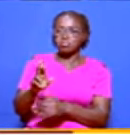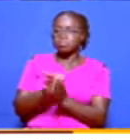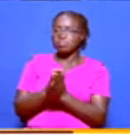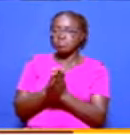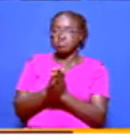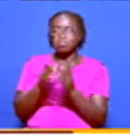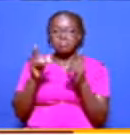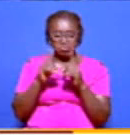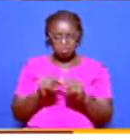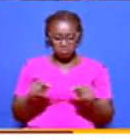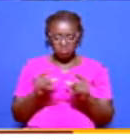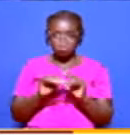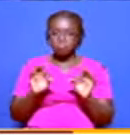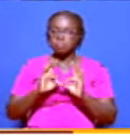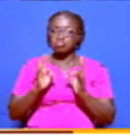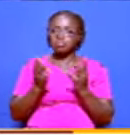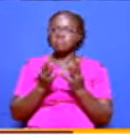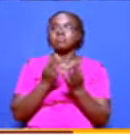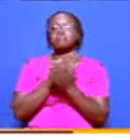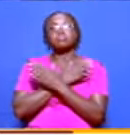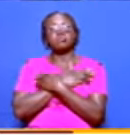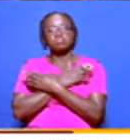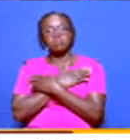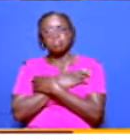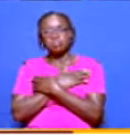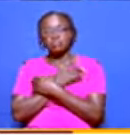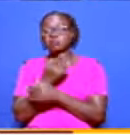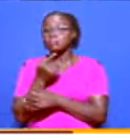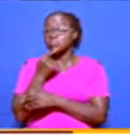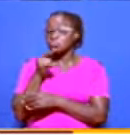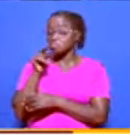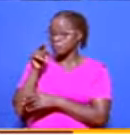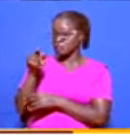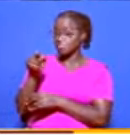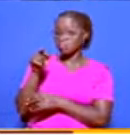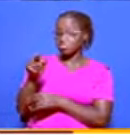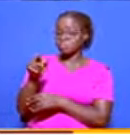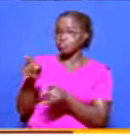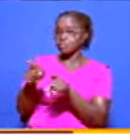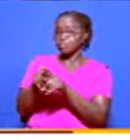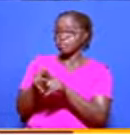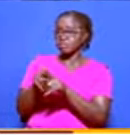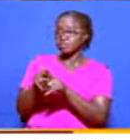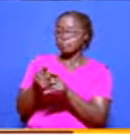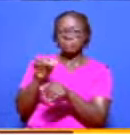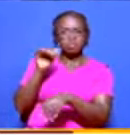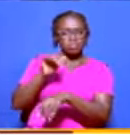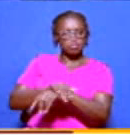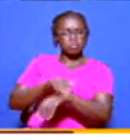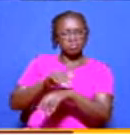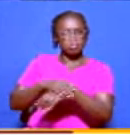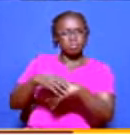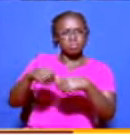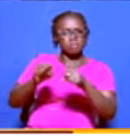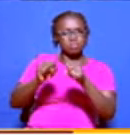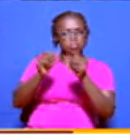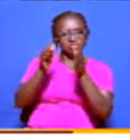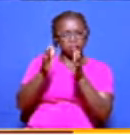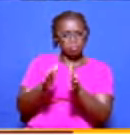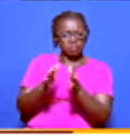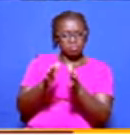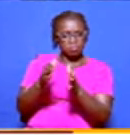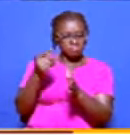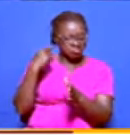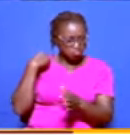ndugu na marafiki, kiongozi wa taifa alimtaja marehemu Hayenda kama mwanadiplomasia aliyejitolea na